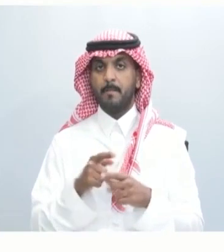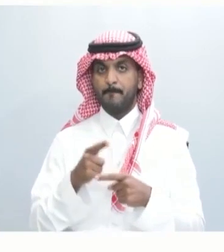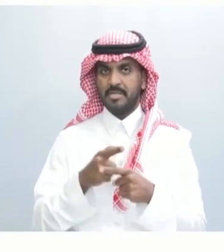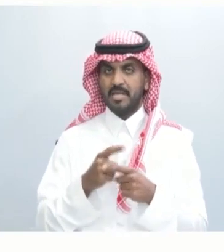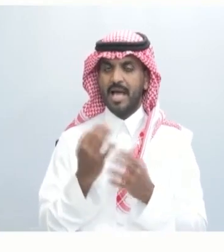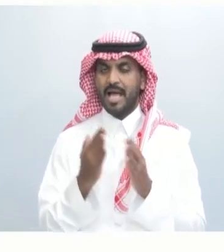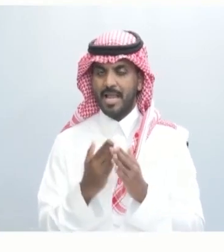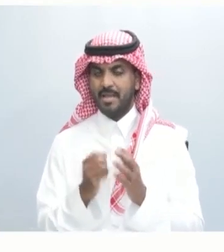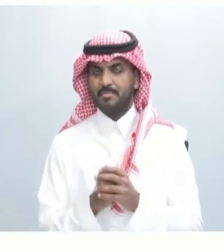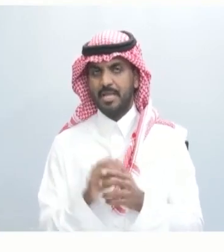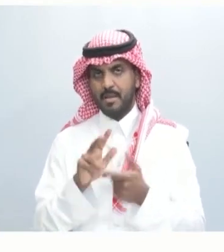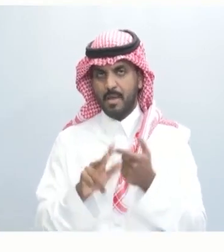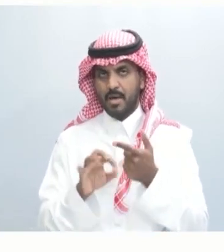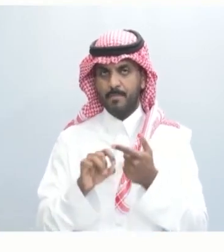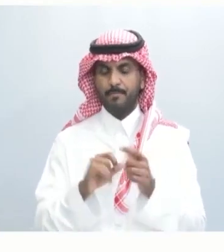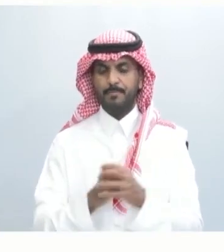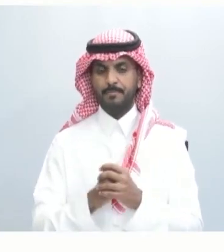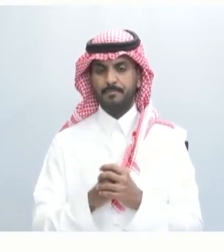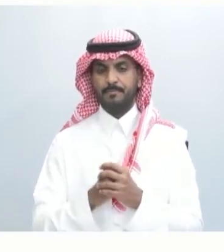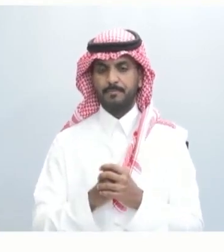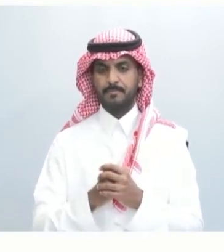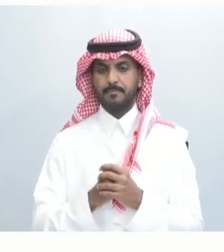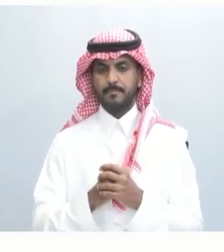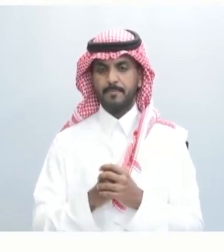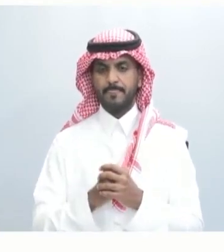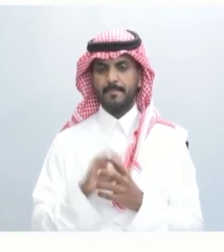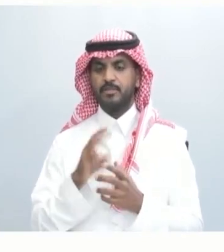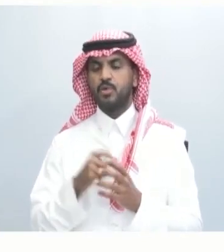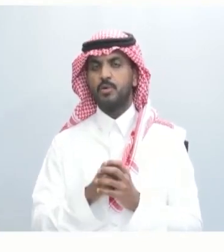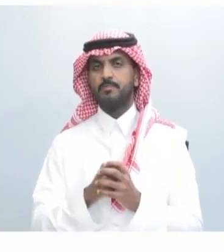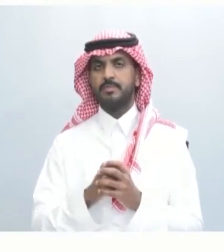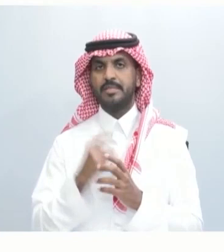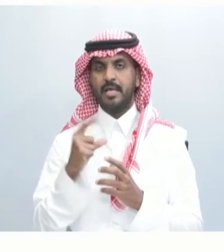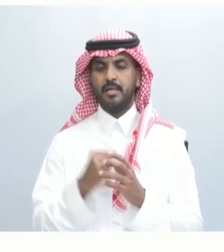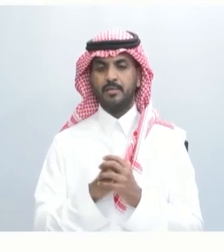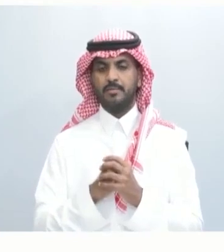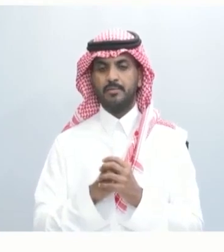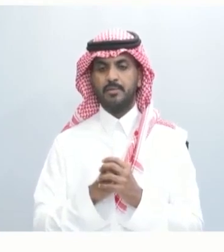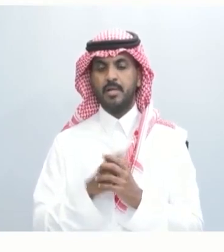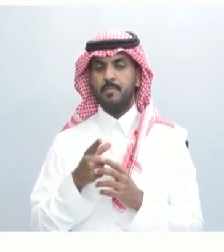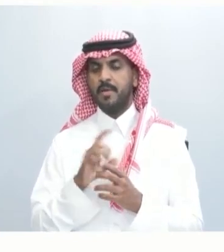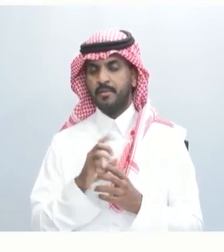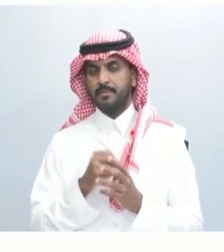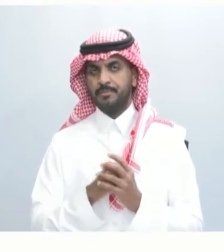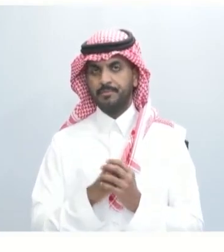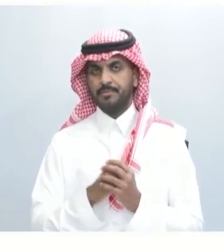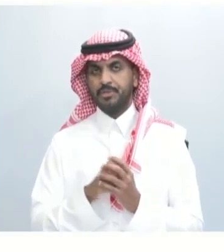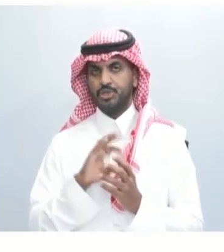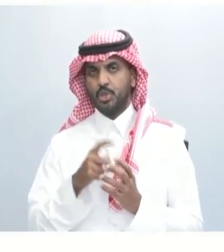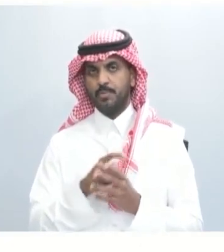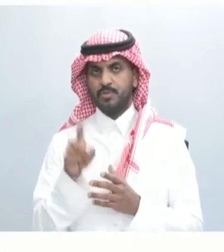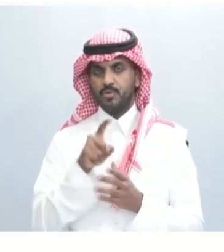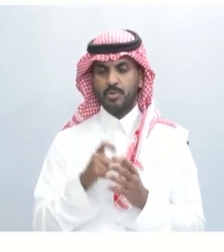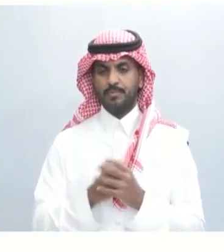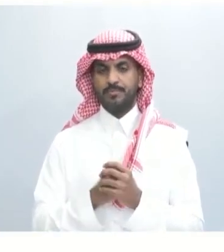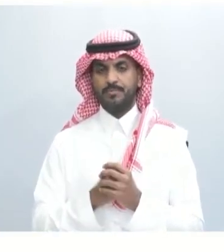اقل من نصف المقام اذا هنا بارك الله فيكم الاجابه هي الفقره دال اذا بهذا نكون اجبنا على